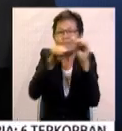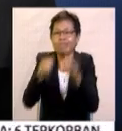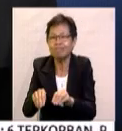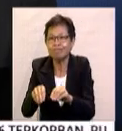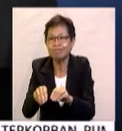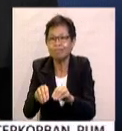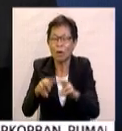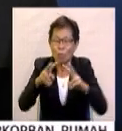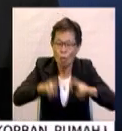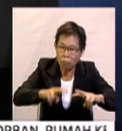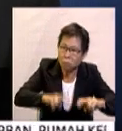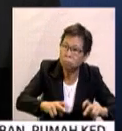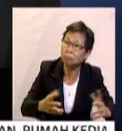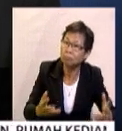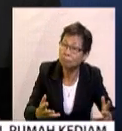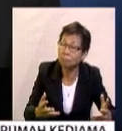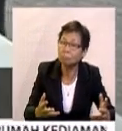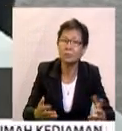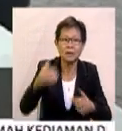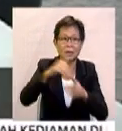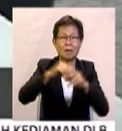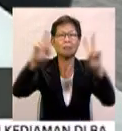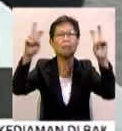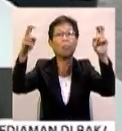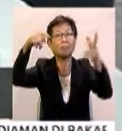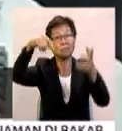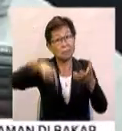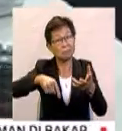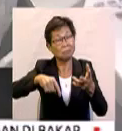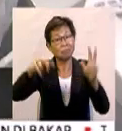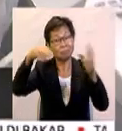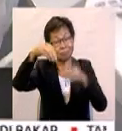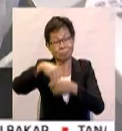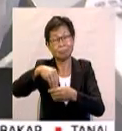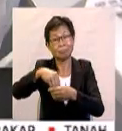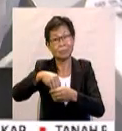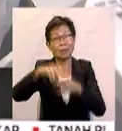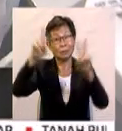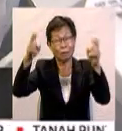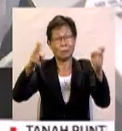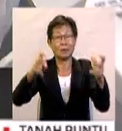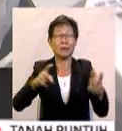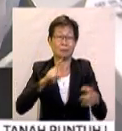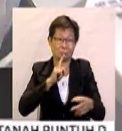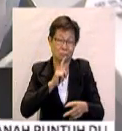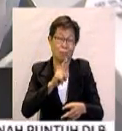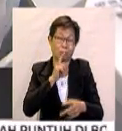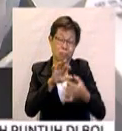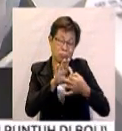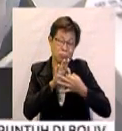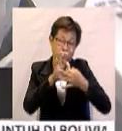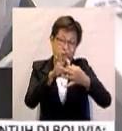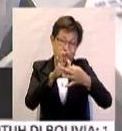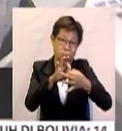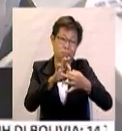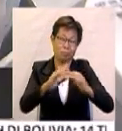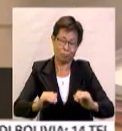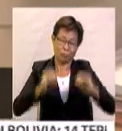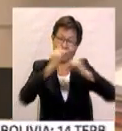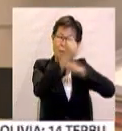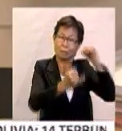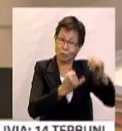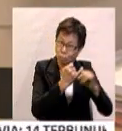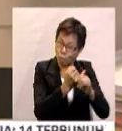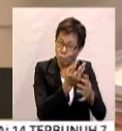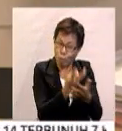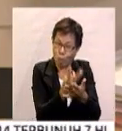dibuat kajian. Dalam konteks ini, sudah barang pasti kerjasama di peringkat antarabangsa di